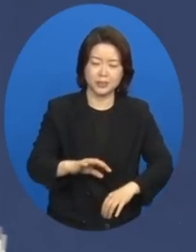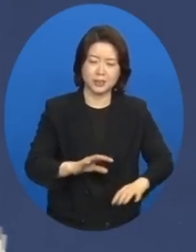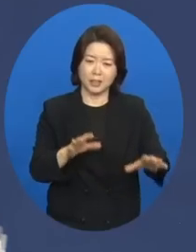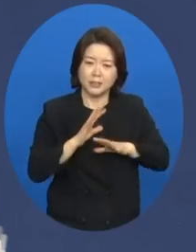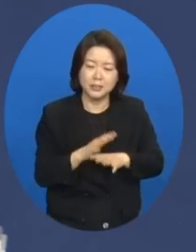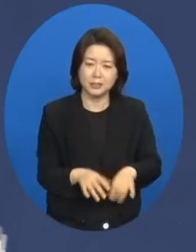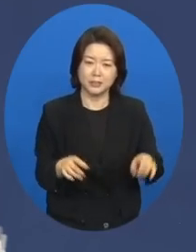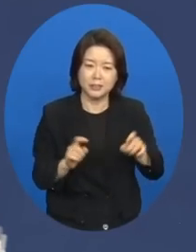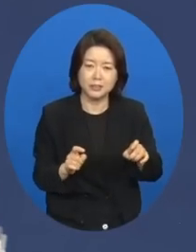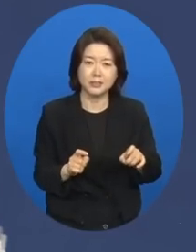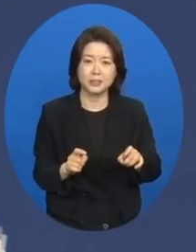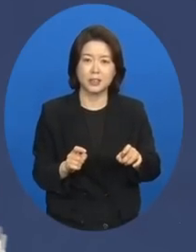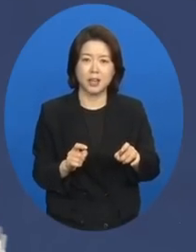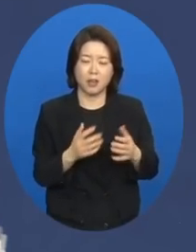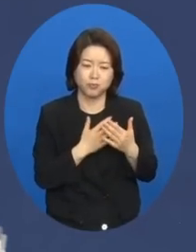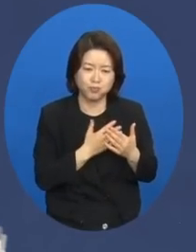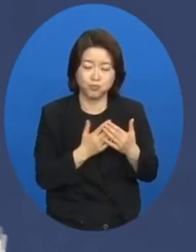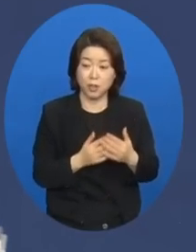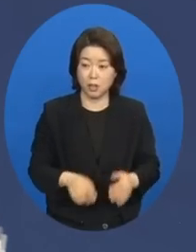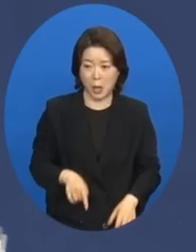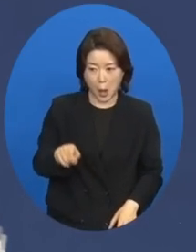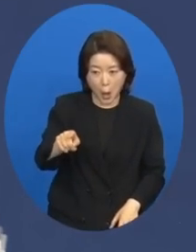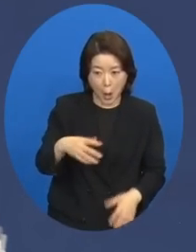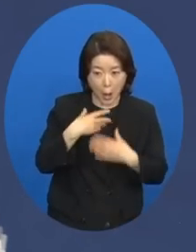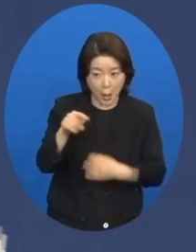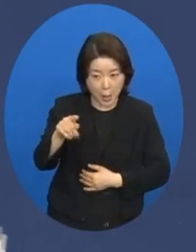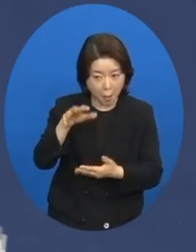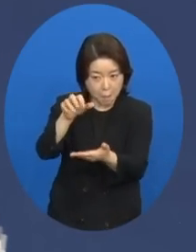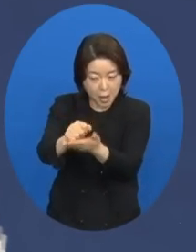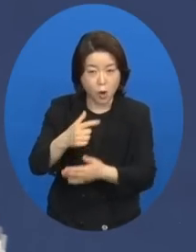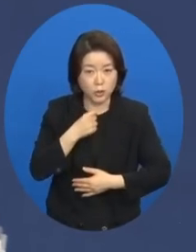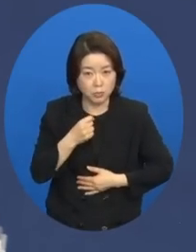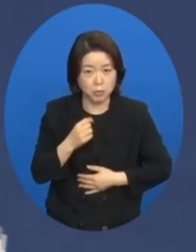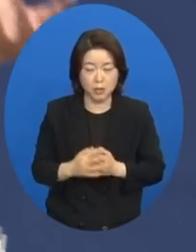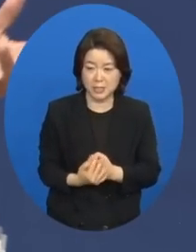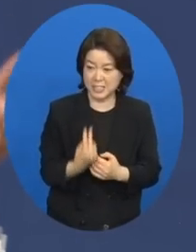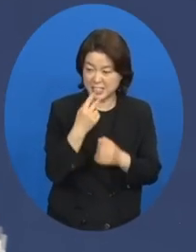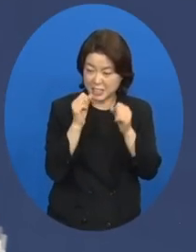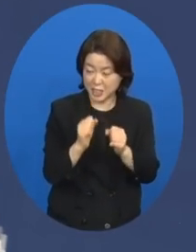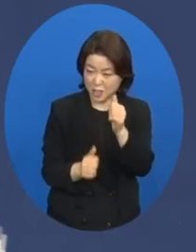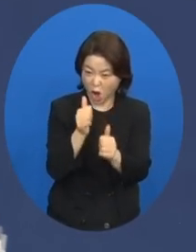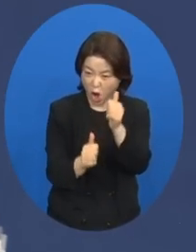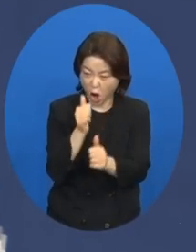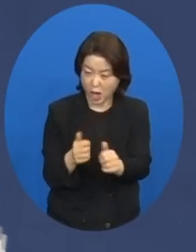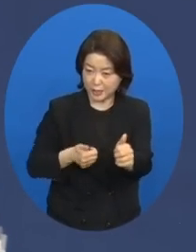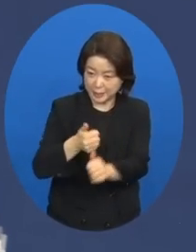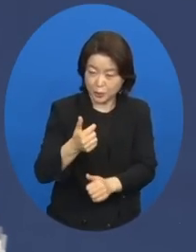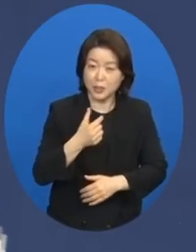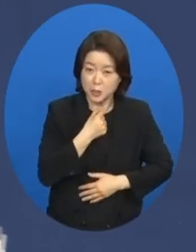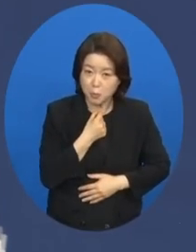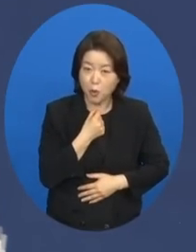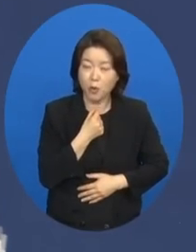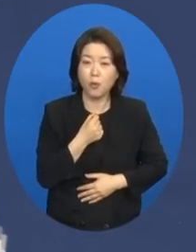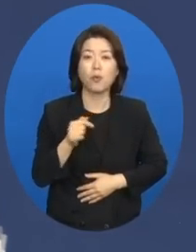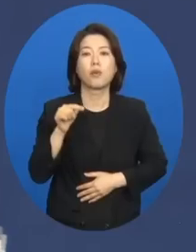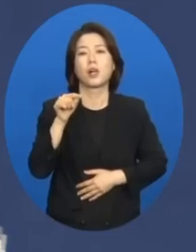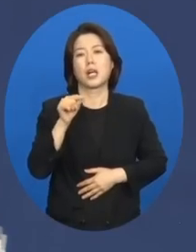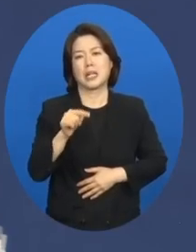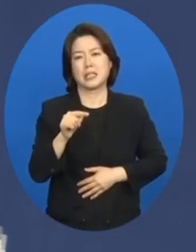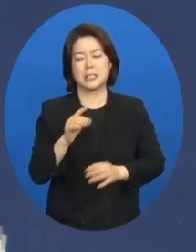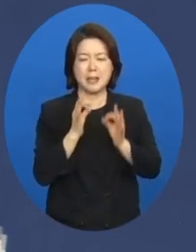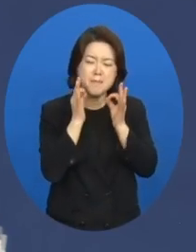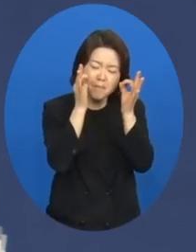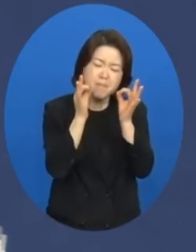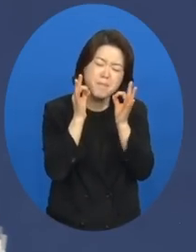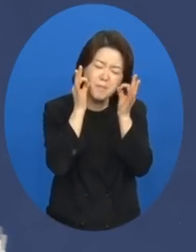그리고 안전한 걸 확보하고 싶고 그리고 생존 경쟁에서 이기고 싶고 그 이렇게 하는 애를